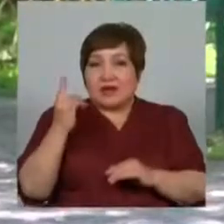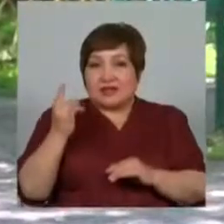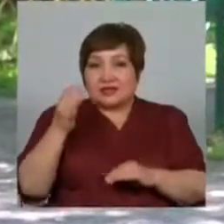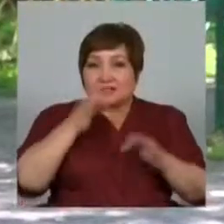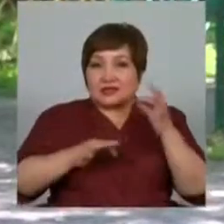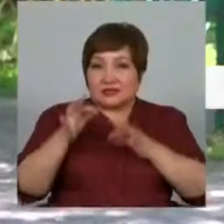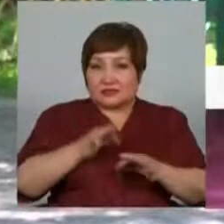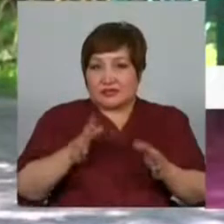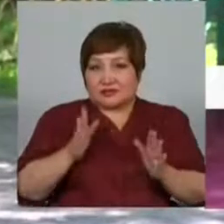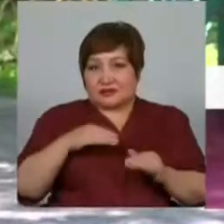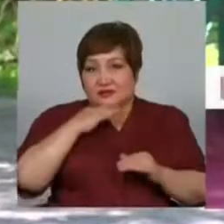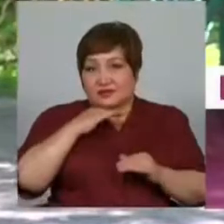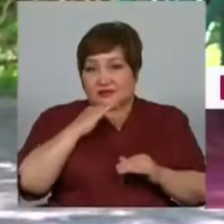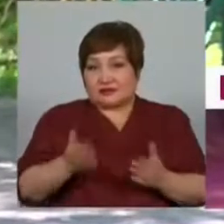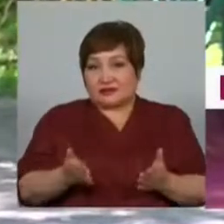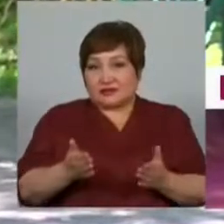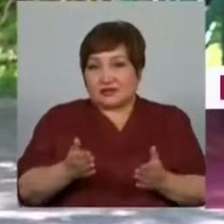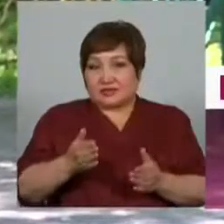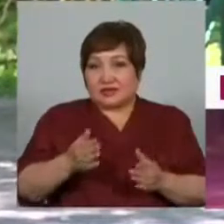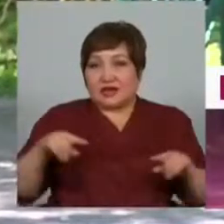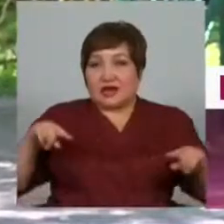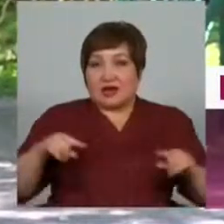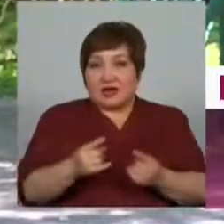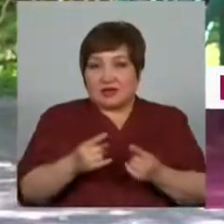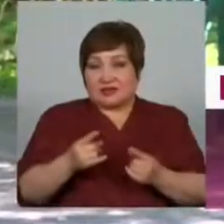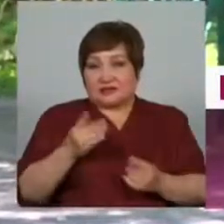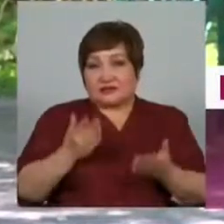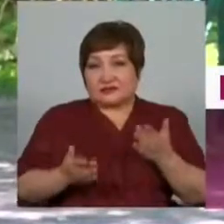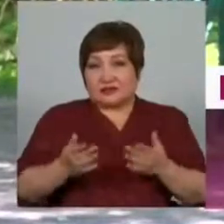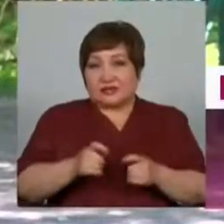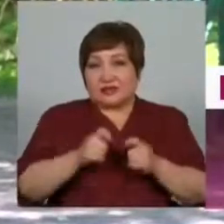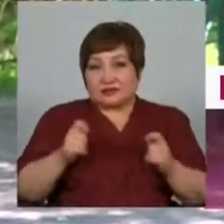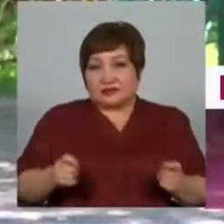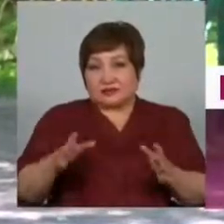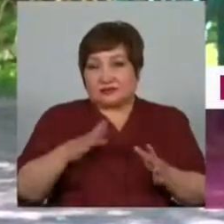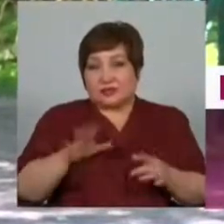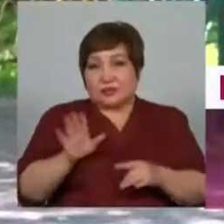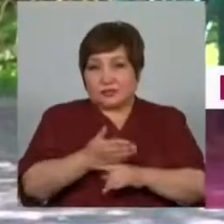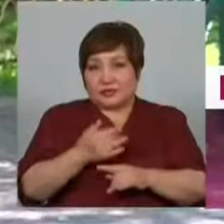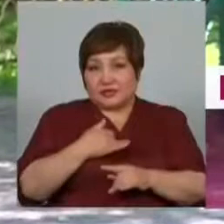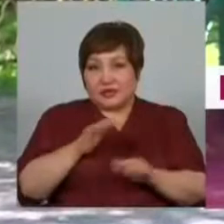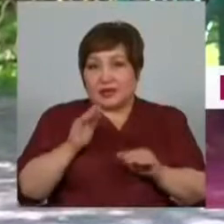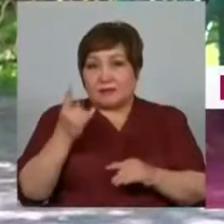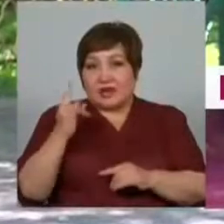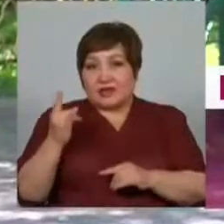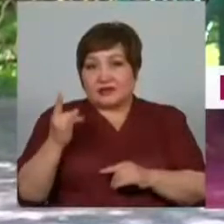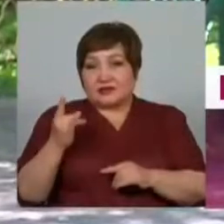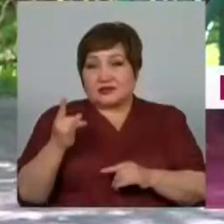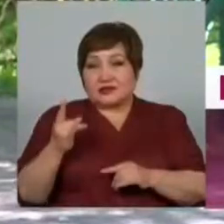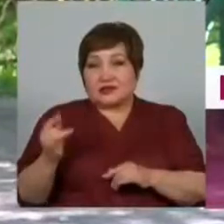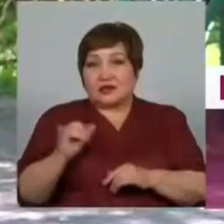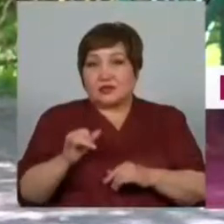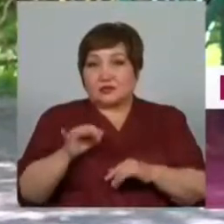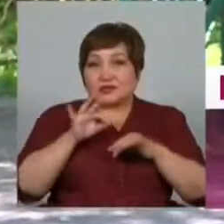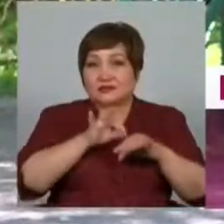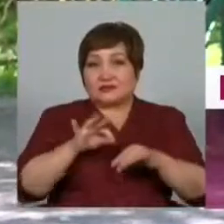арест шешілгенін қалаймын. Мен жан жаққа жаңағы баламды емдетуге ары-бері алып барғанға мен жаңағыдай 2,5 миллион болмаса да